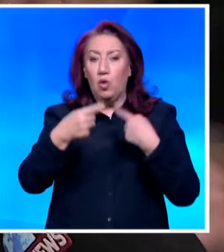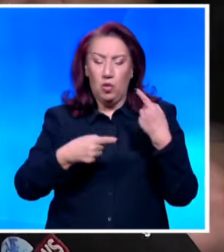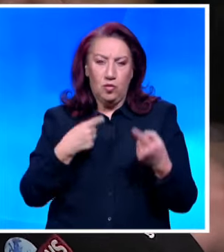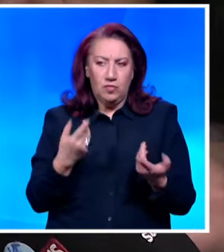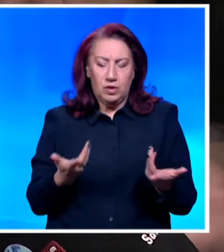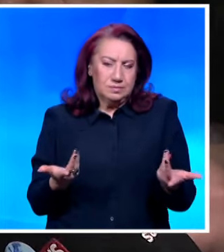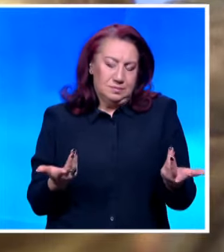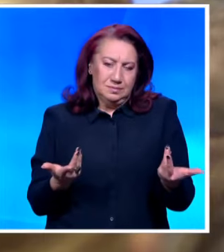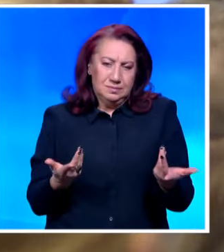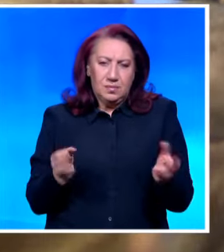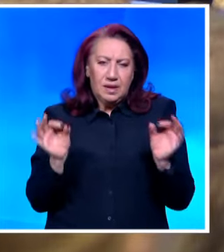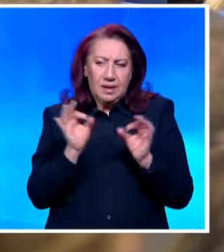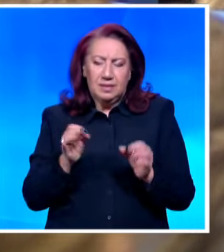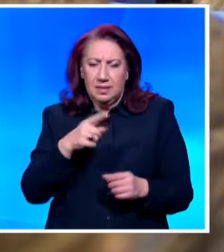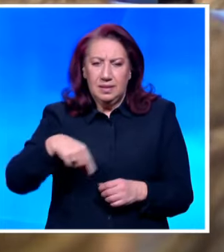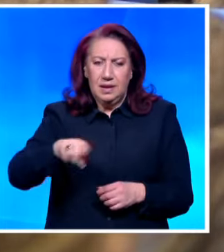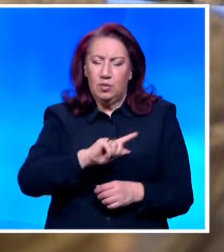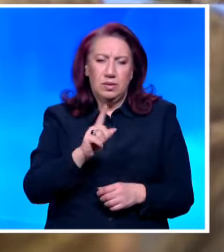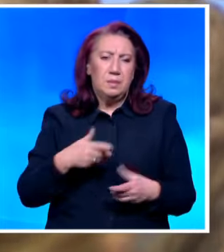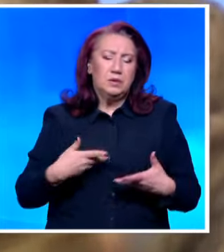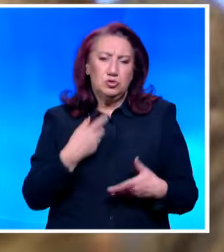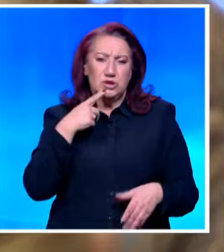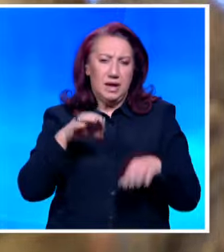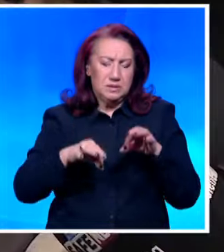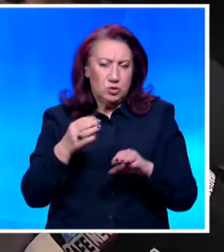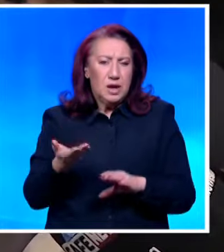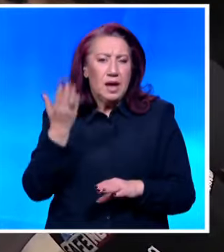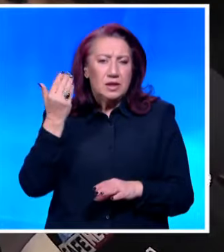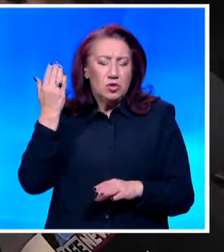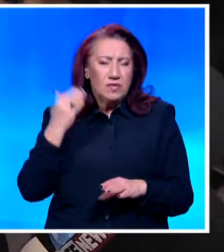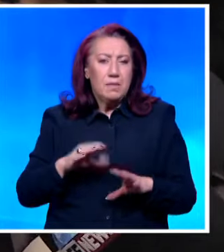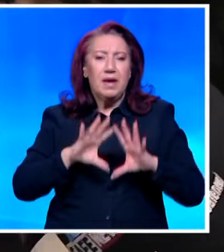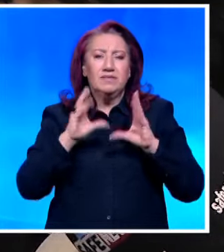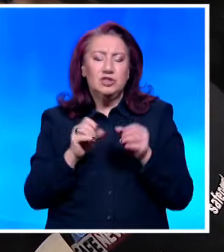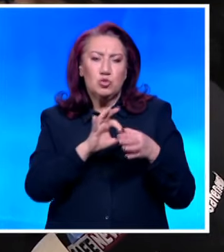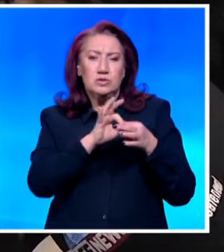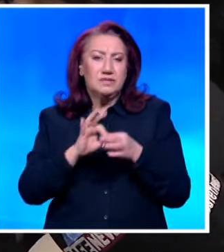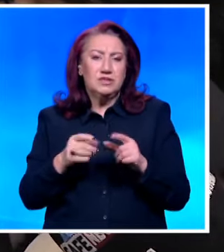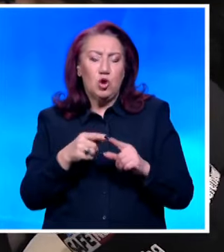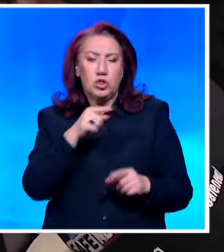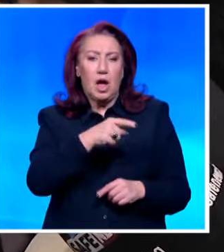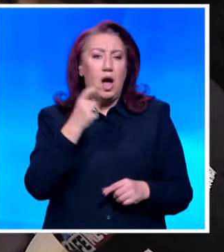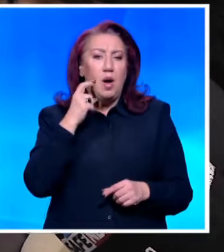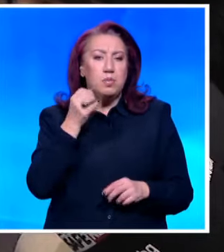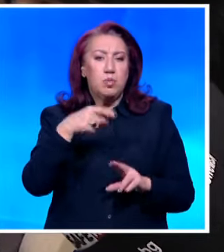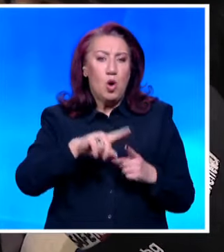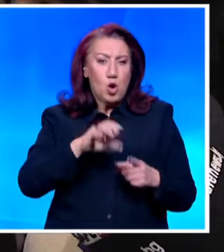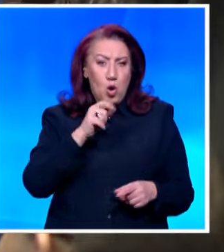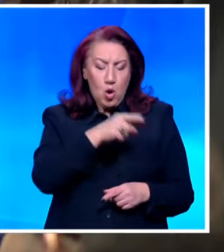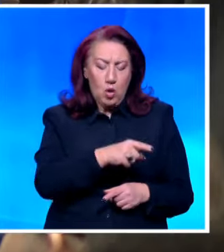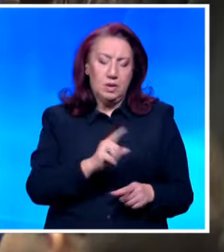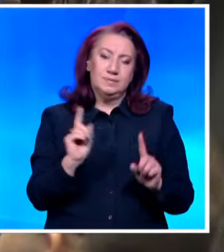трябват избори това е ясно едно време беше всичко зависеше от бойко ама не не зависи всичко от бойко зависи точно от тези